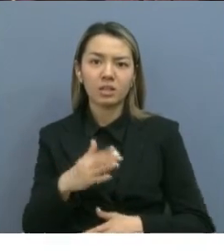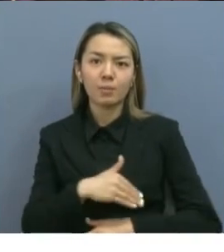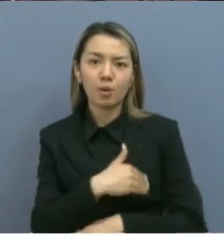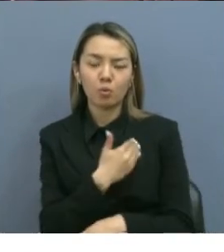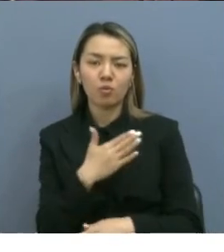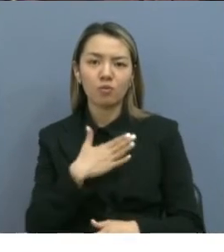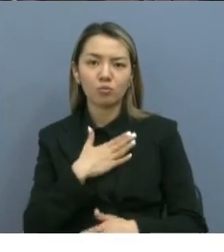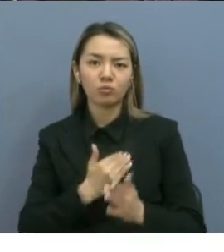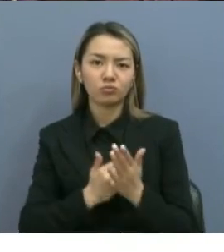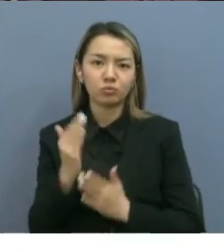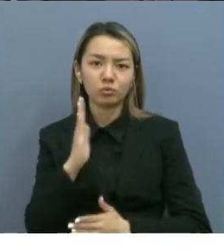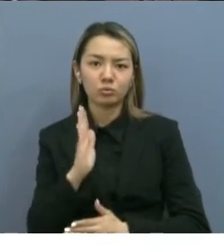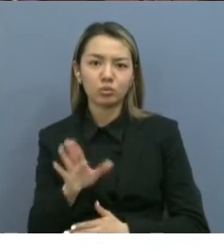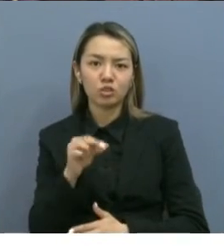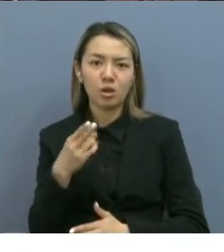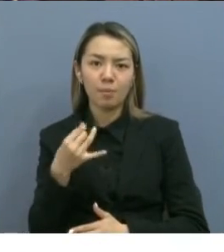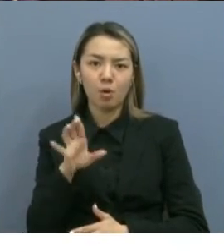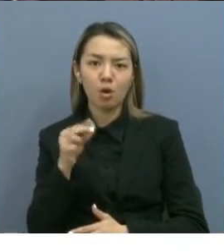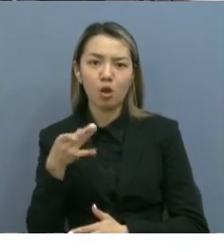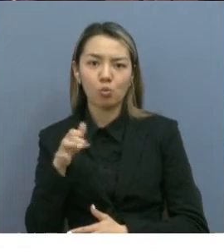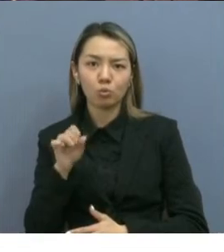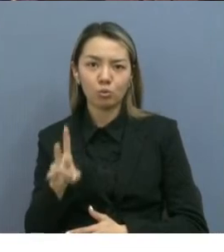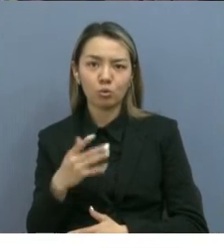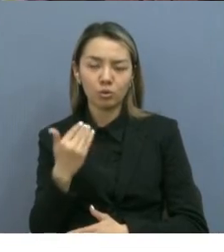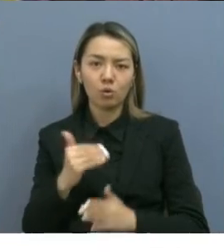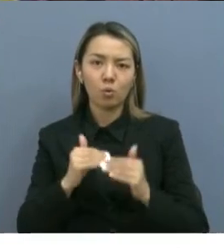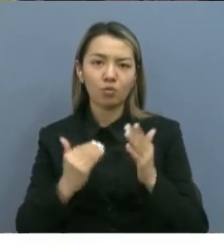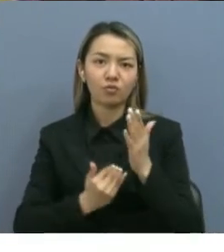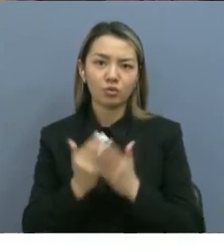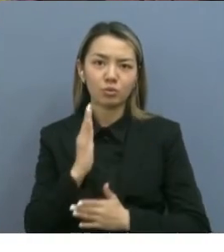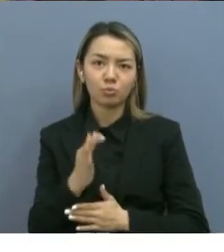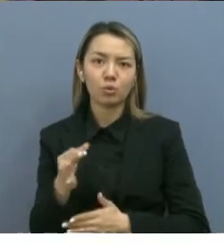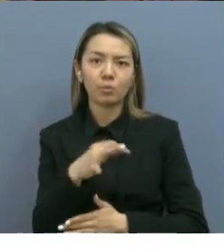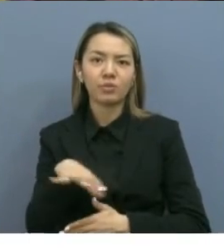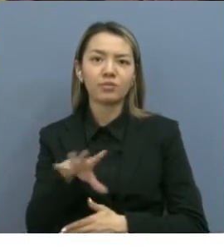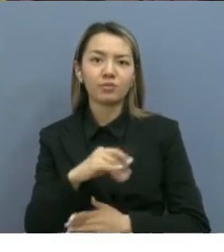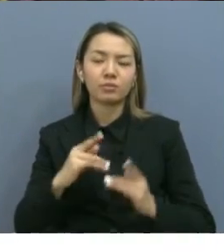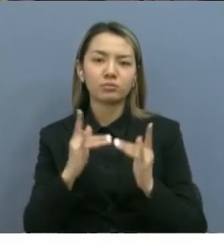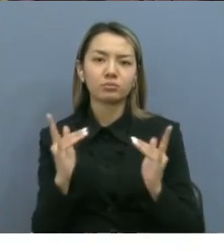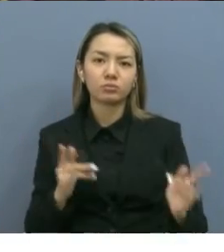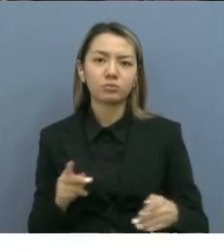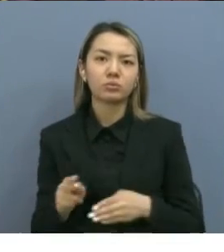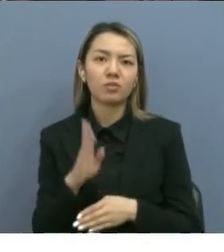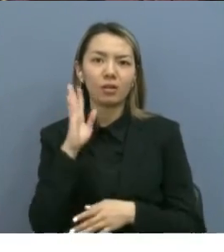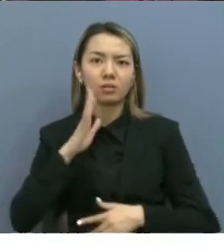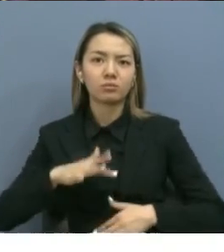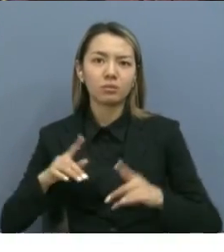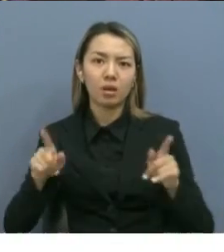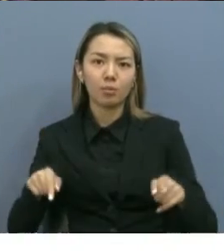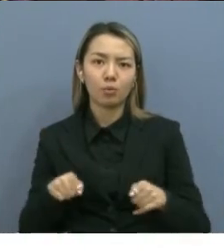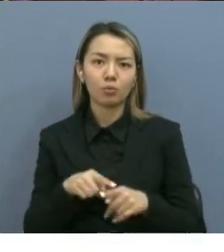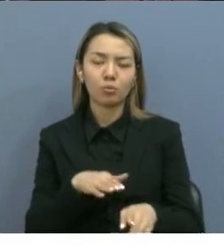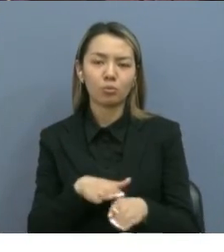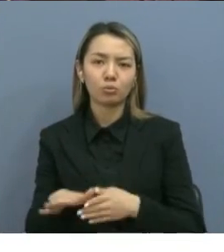температурасы көтеріледі деп күтілуде. Жабай, Есіл, Калутон өзендеріндегі су деңгейі көтеріледі. Өңірдегі көпірлер мен жол үстіндегі су өткізетін құбырлар